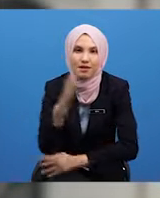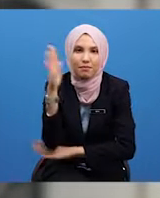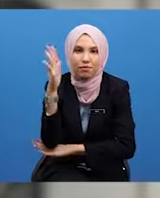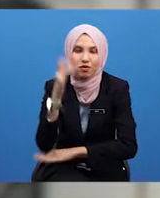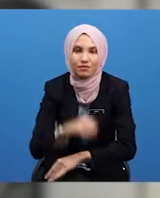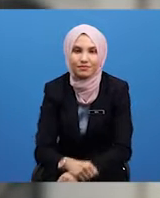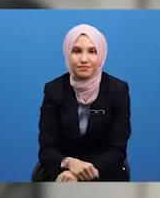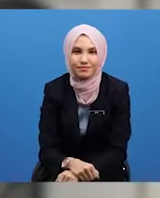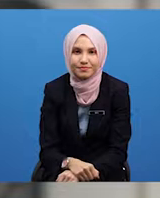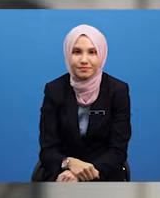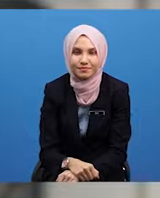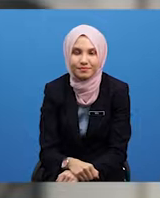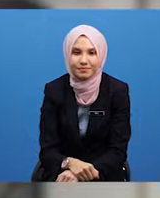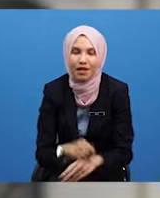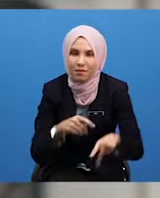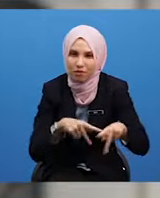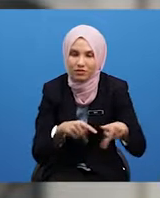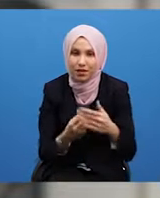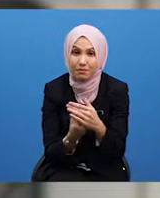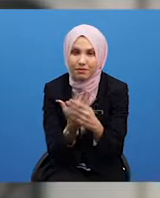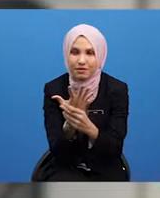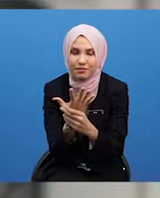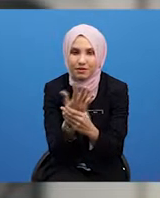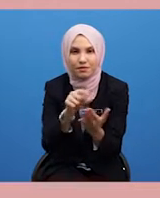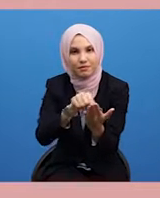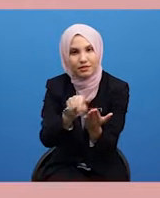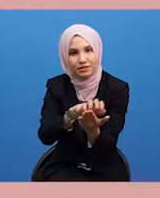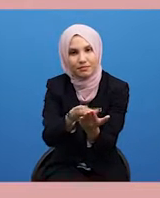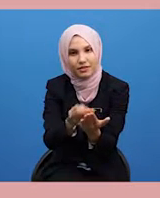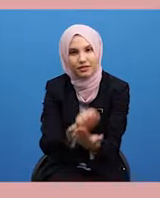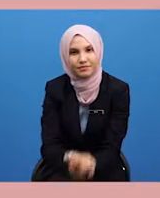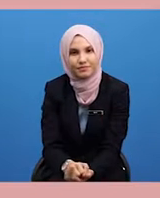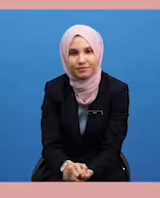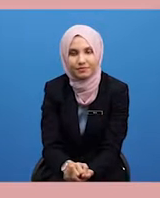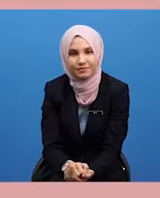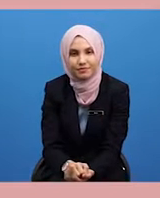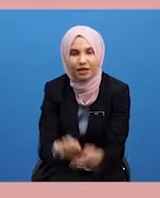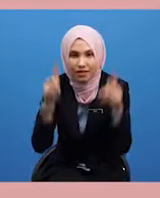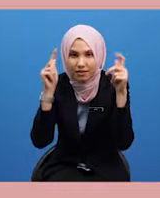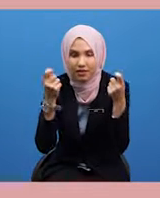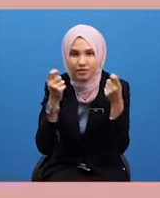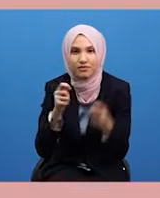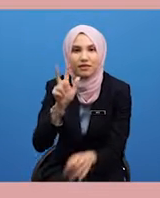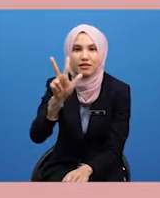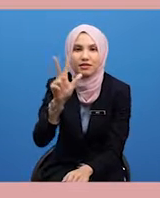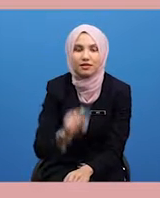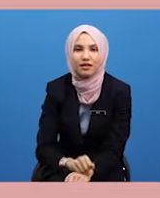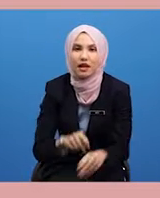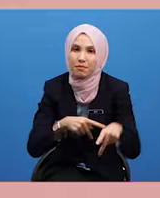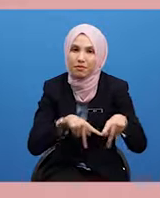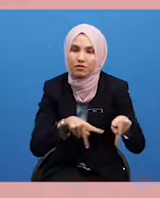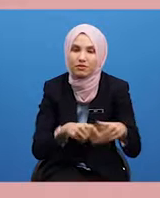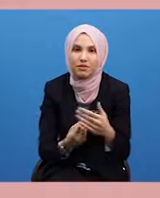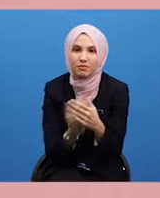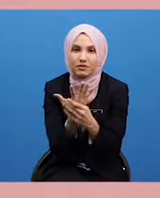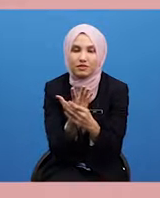dan mempelajari proses percambahan biji benih. Tajuk yang ketiga ialah proses